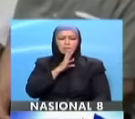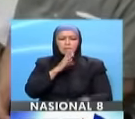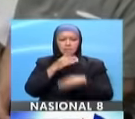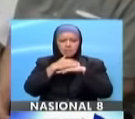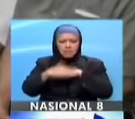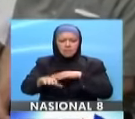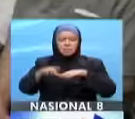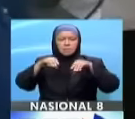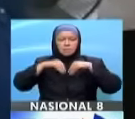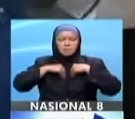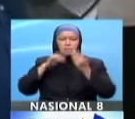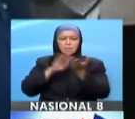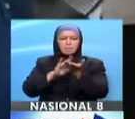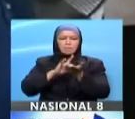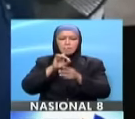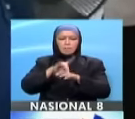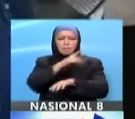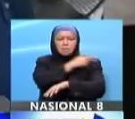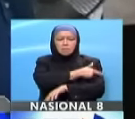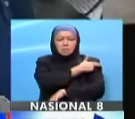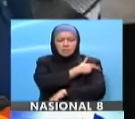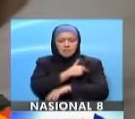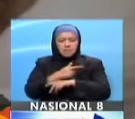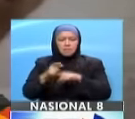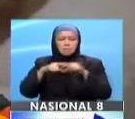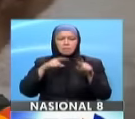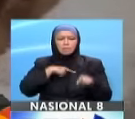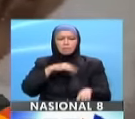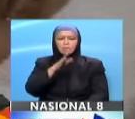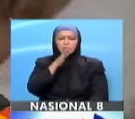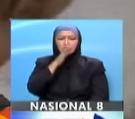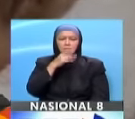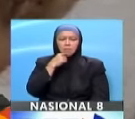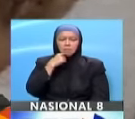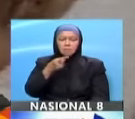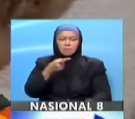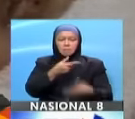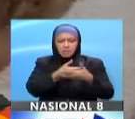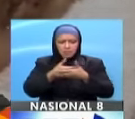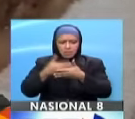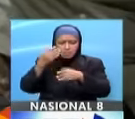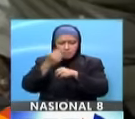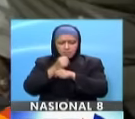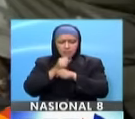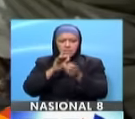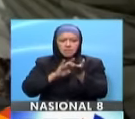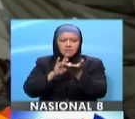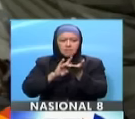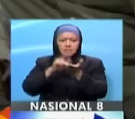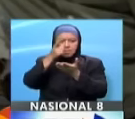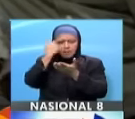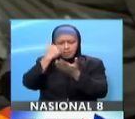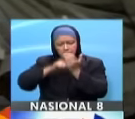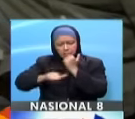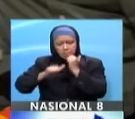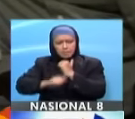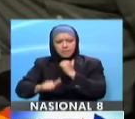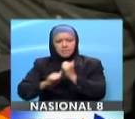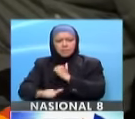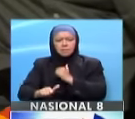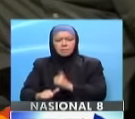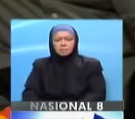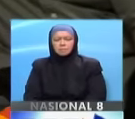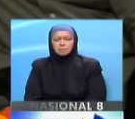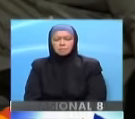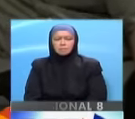di hospital. Menurut ibunya, Noriza Ismail, anaknya menerima rawatan akibat cirit-birit.